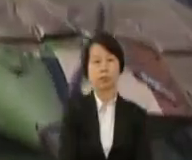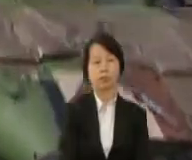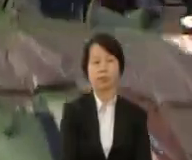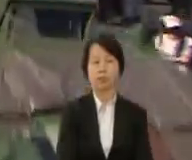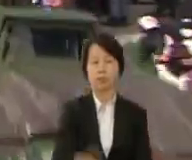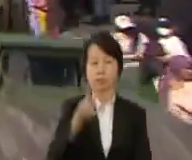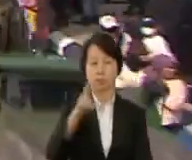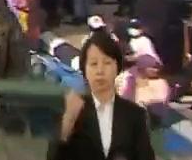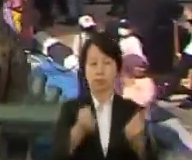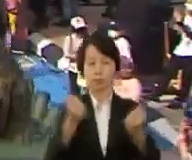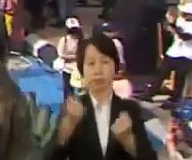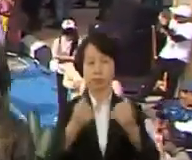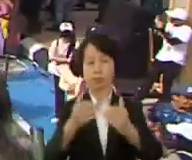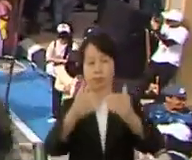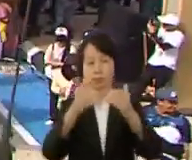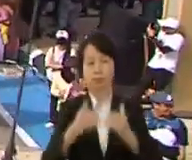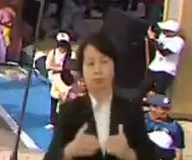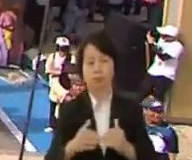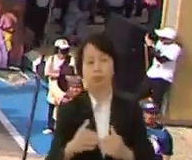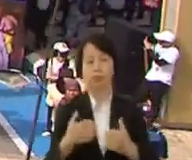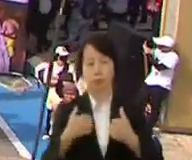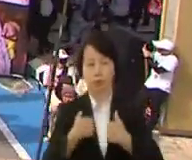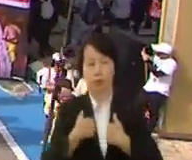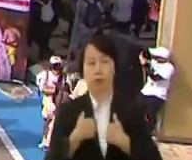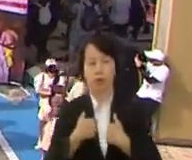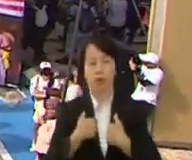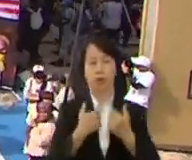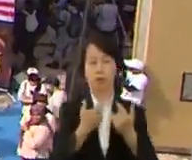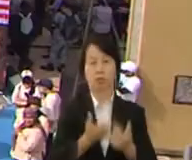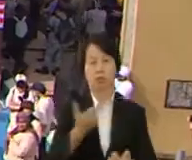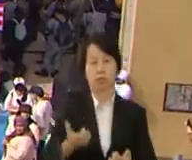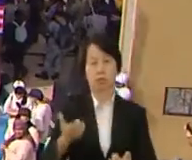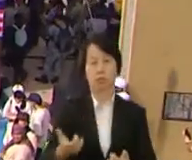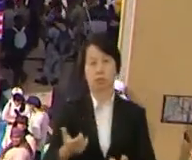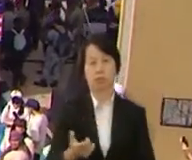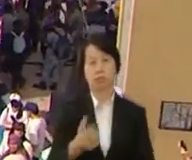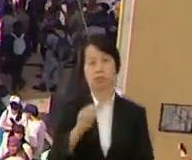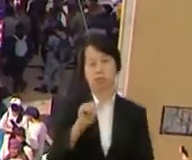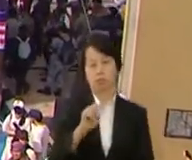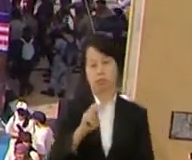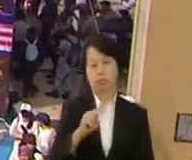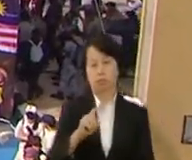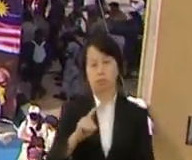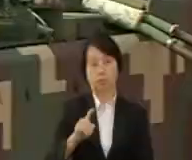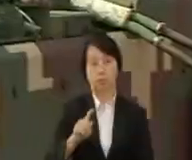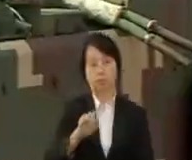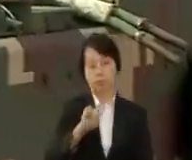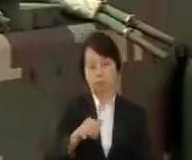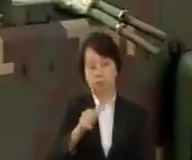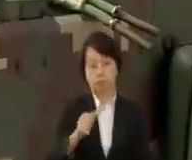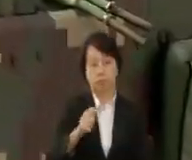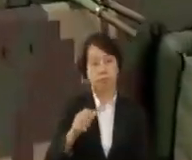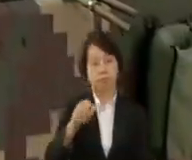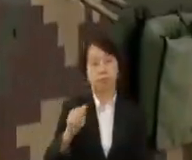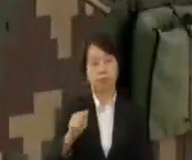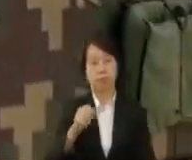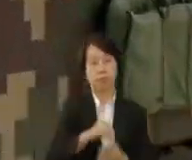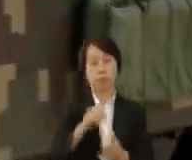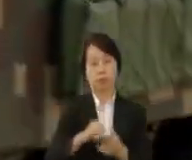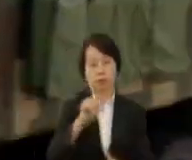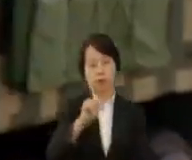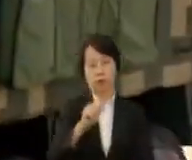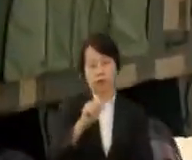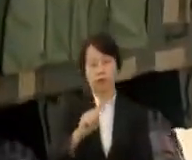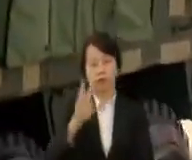Dua buah kenderaan seterusnya dilengkapi dengan persenjataan anti-tank guided weapon ataupun